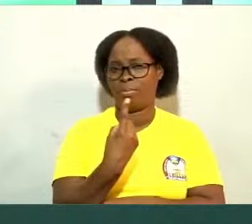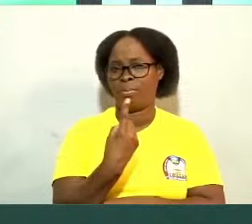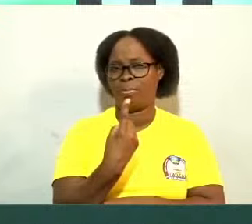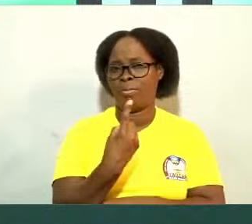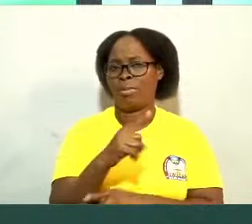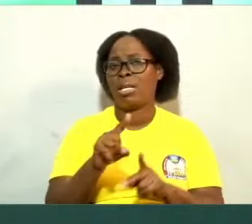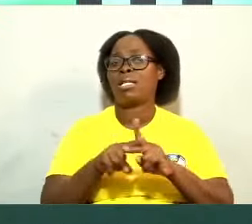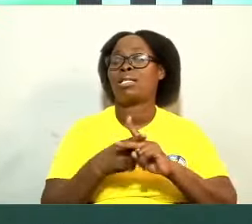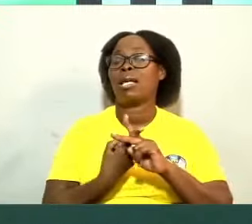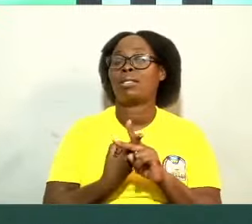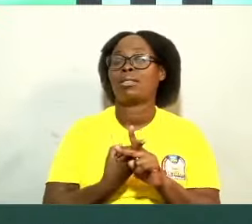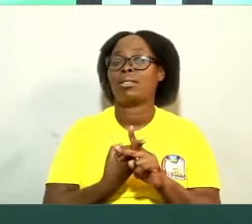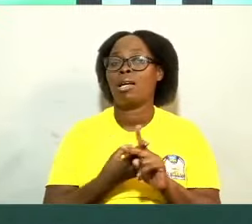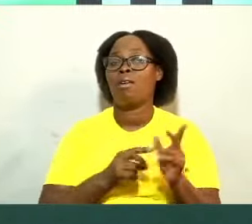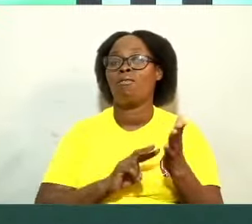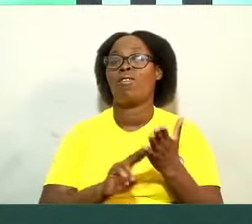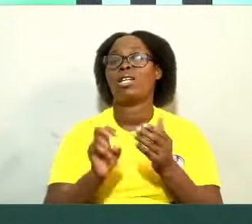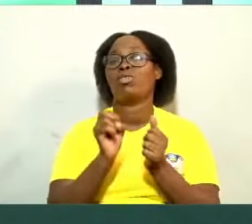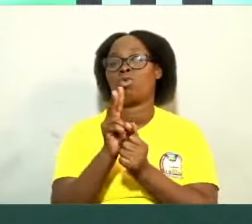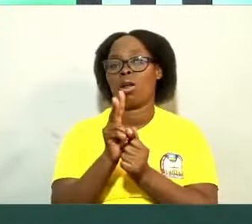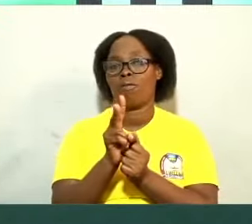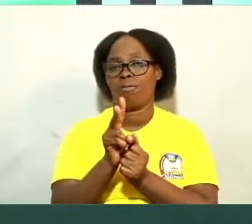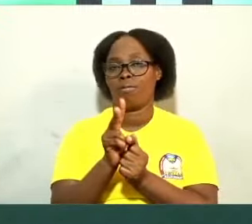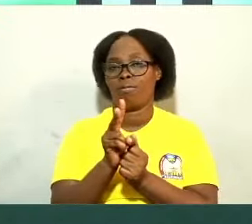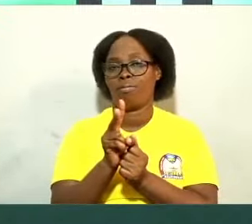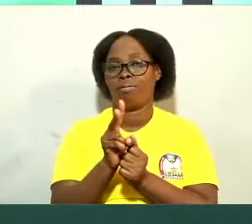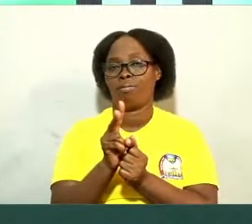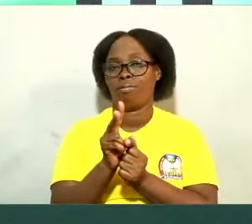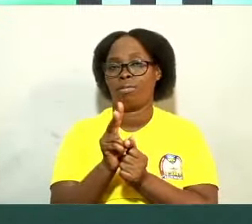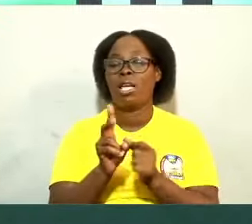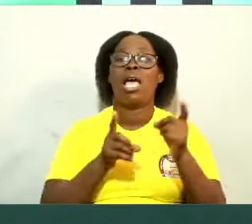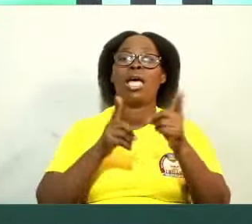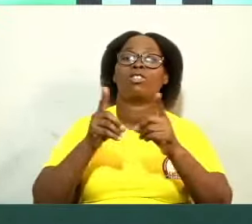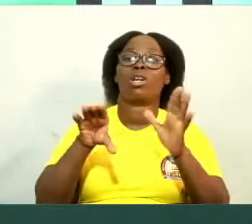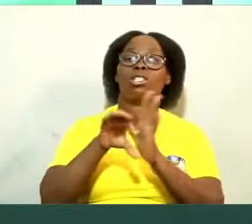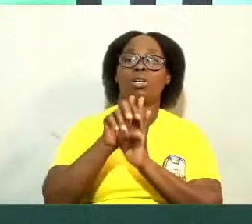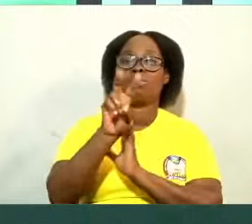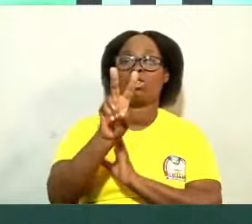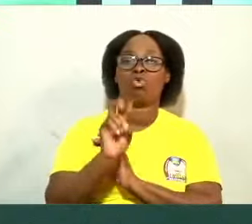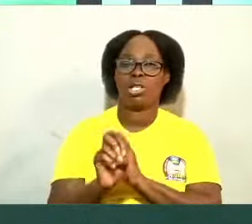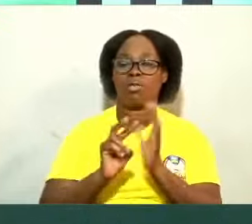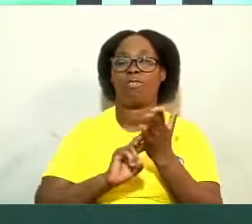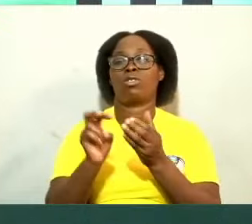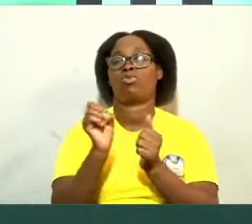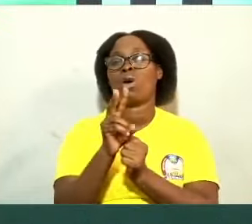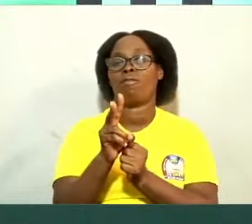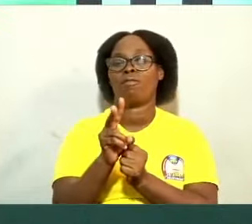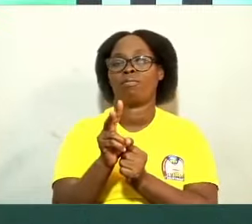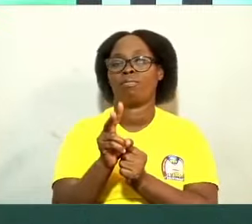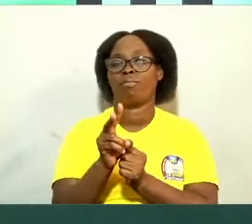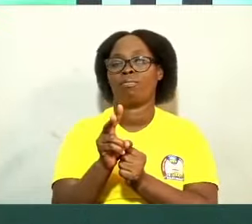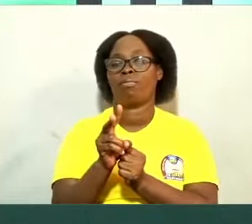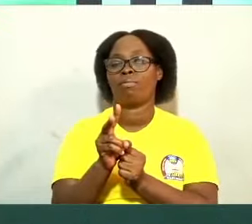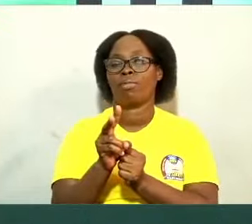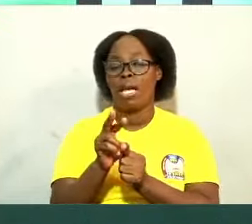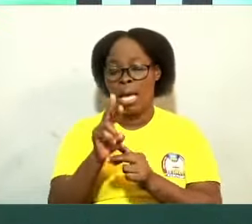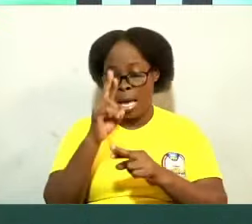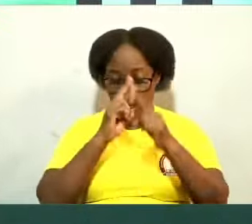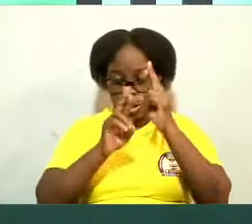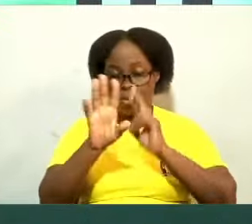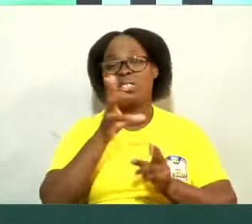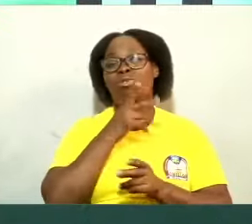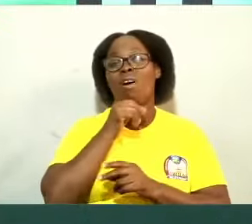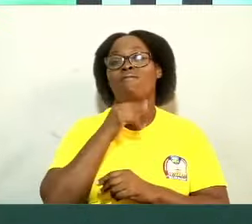inaanza na fungu la 12 Kutoka 20. 12. Waheshimu baba yako na mama